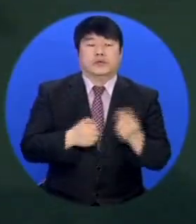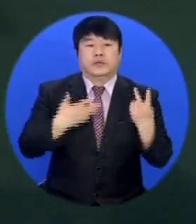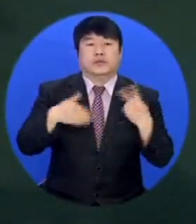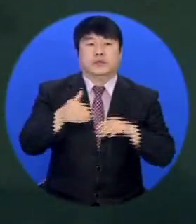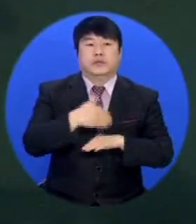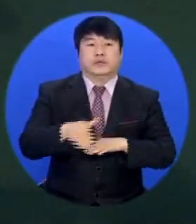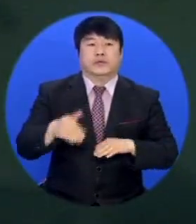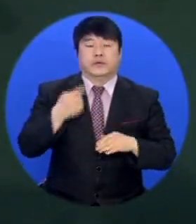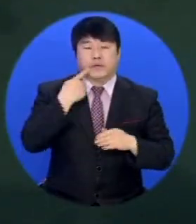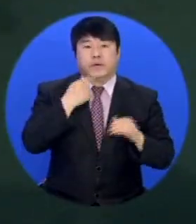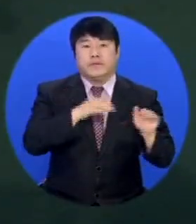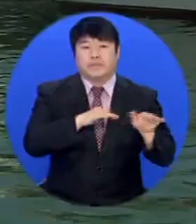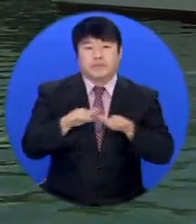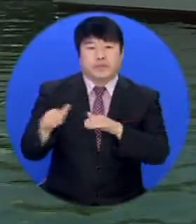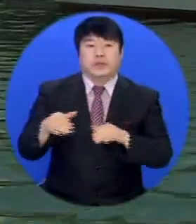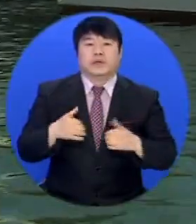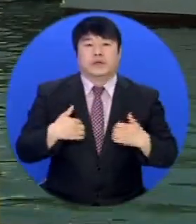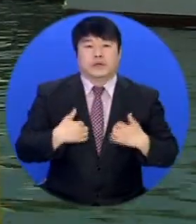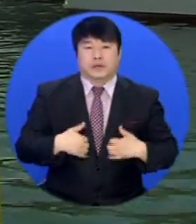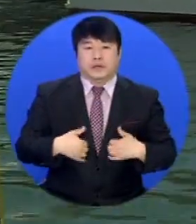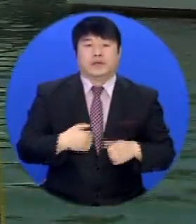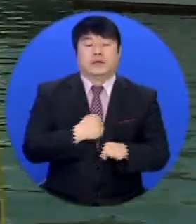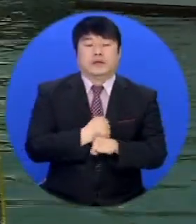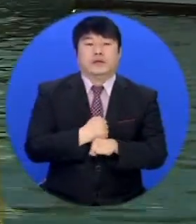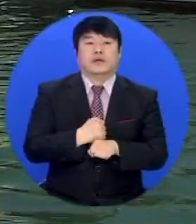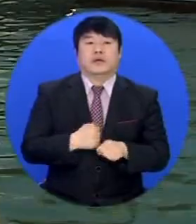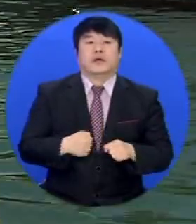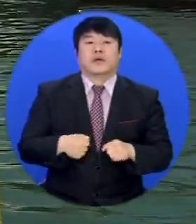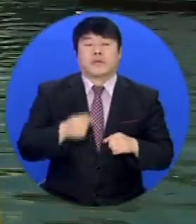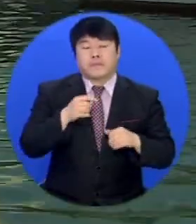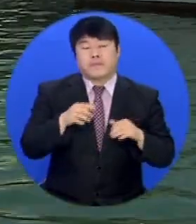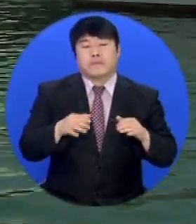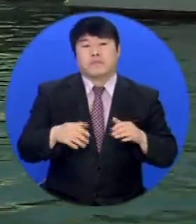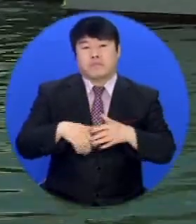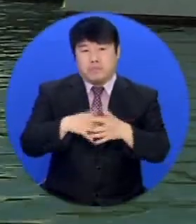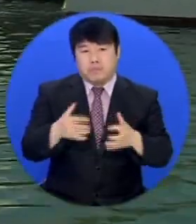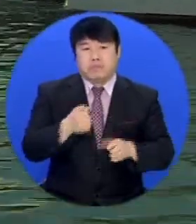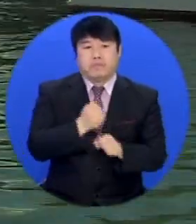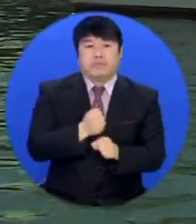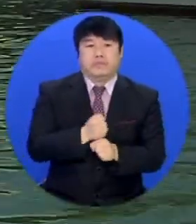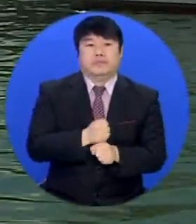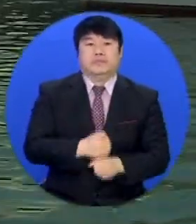해양레저 대중화를 비롯해 연안 친수공간 조성 사업 등이 추진됩니다.